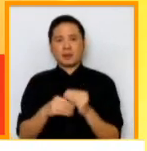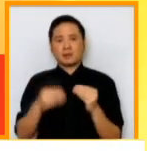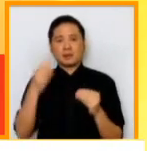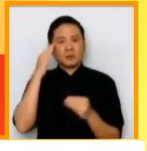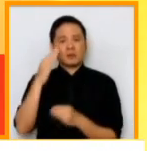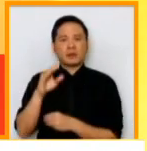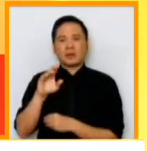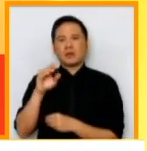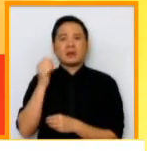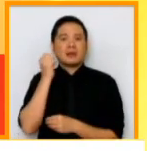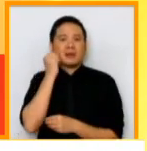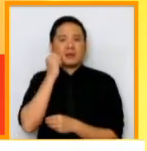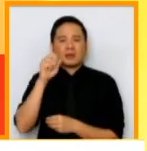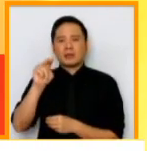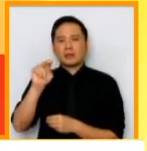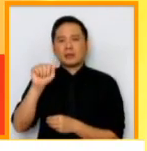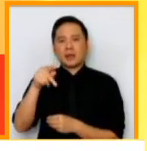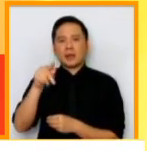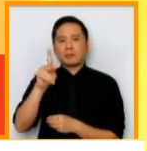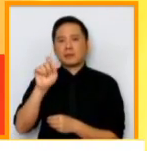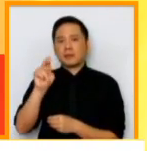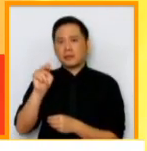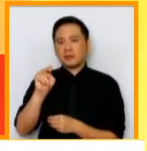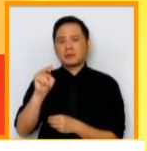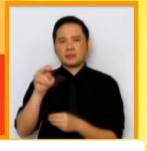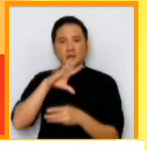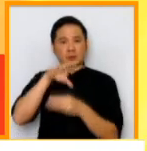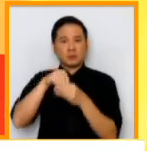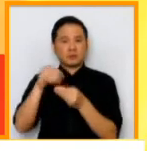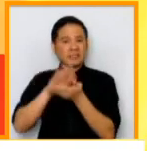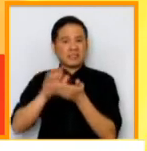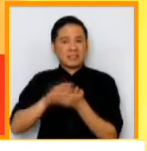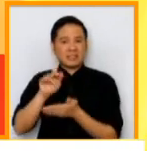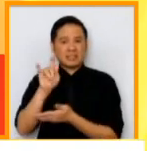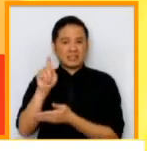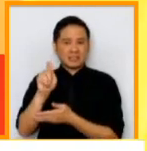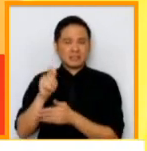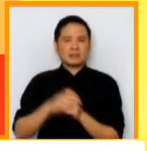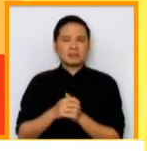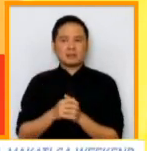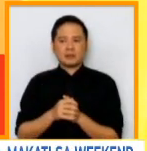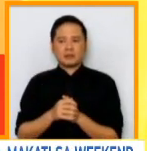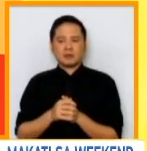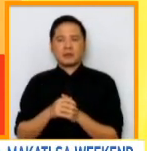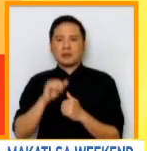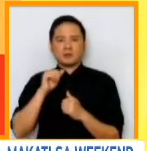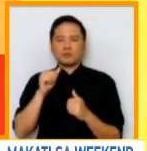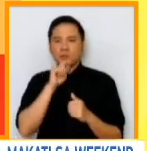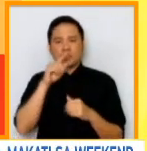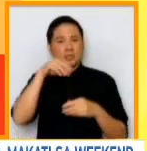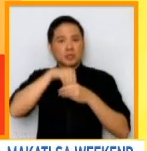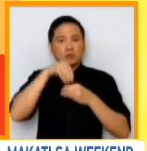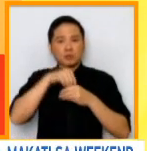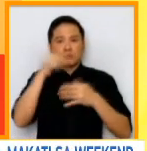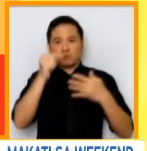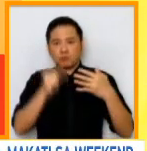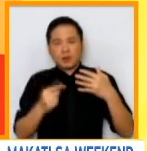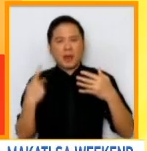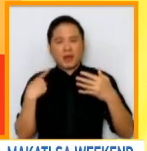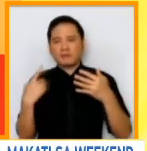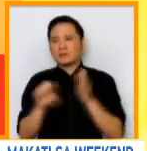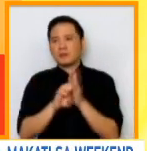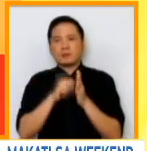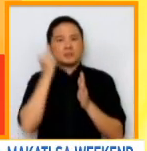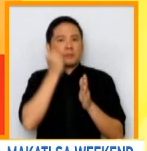yan. Isa yan sa mga kabilang ng hygiene kit. By the way, yung hygiene kit, hindi lamang sanitary napkin. Merong sabon,